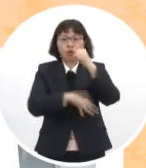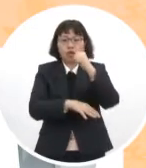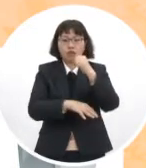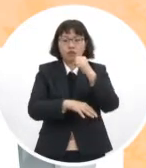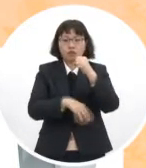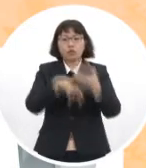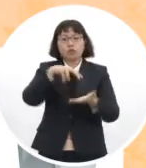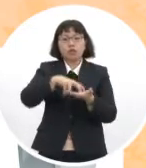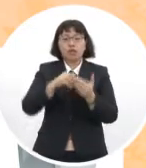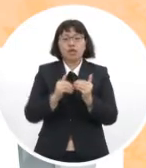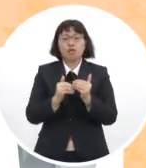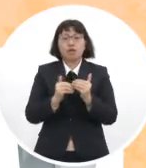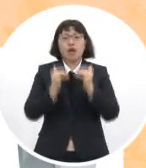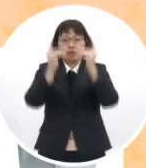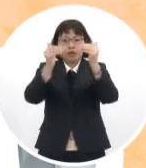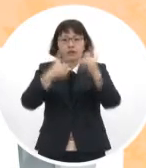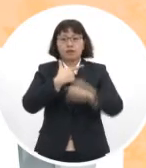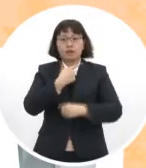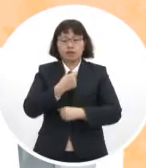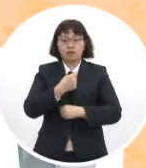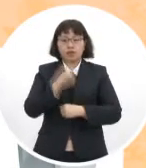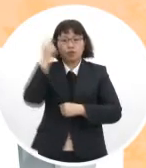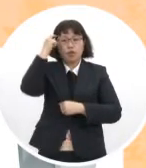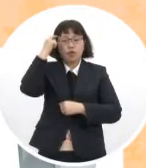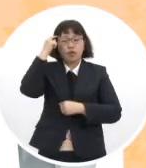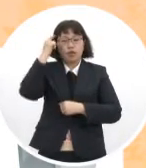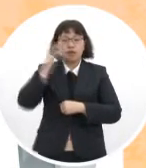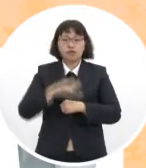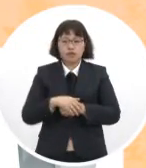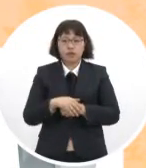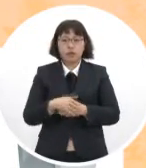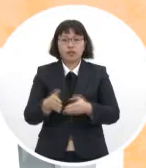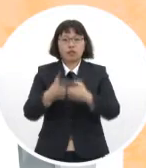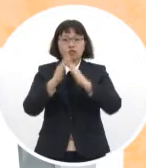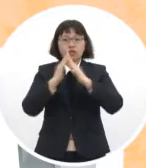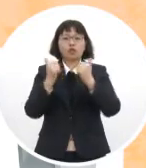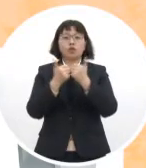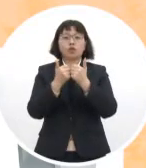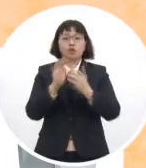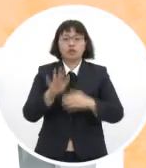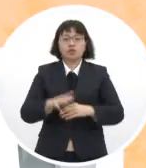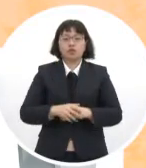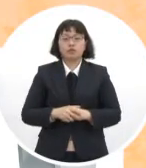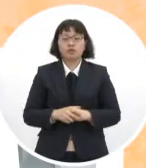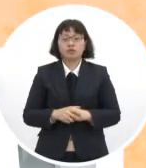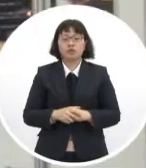展させていきたいと考え、設立された協議会なんだよ。